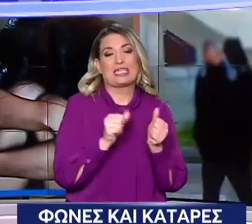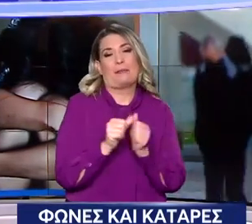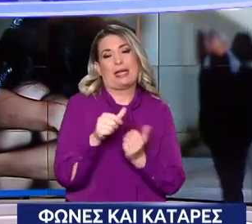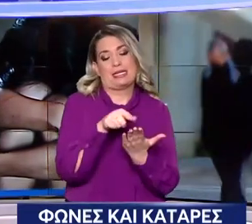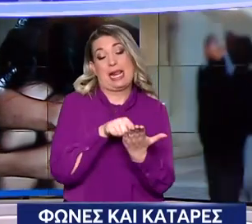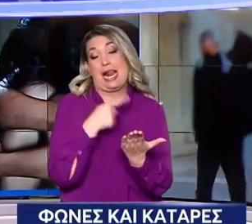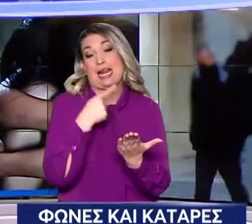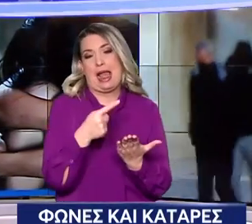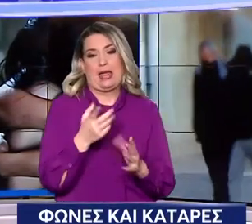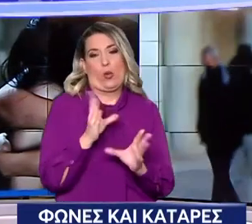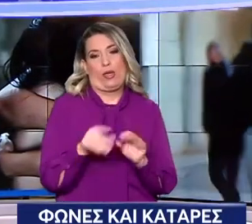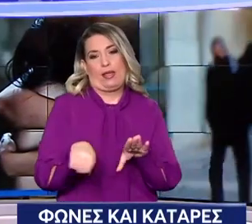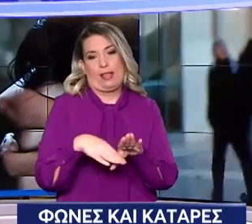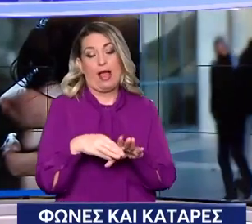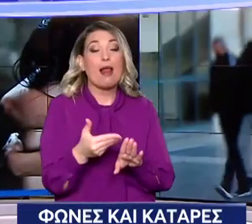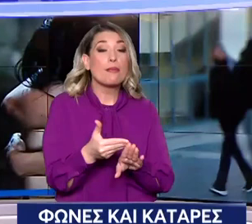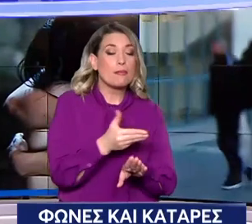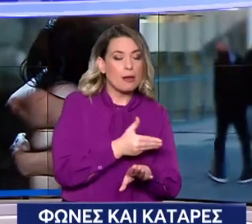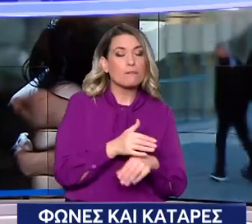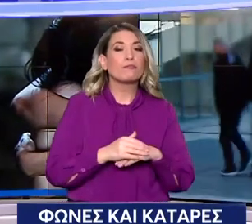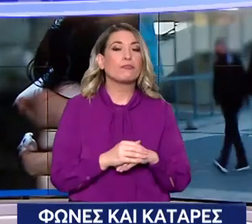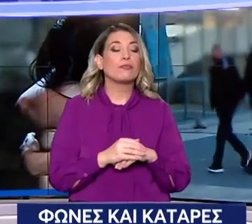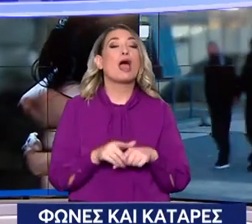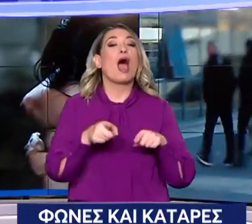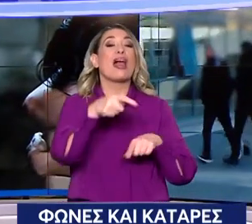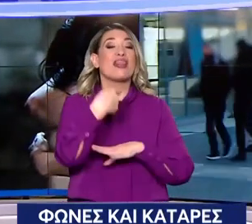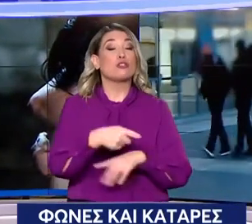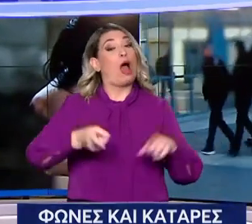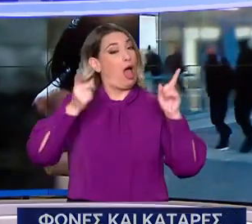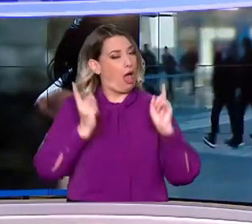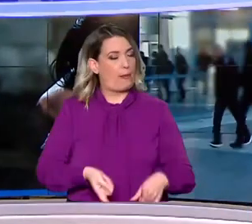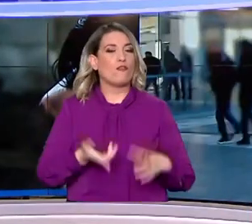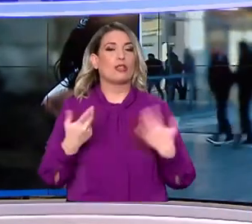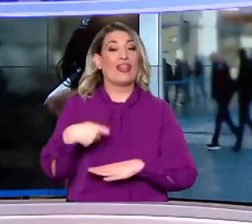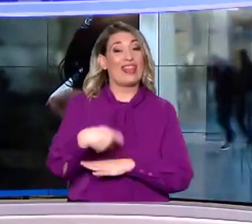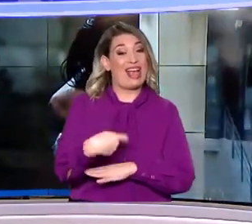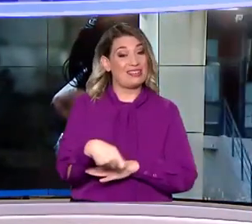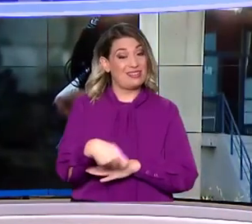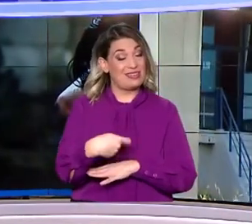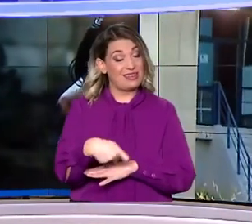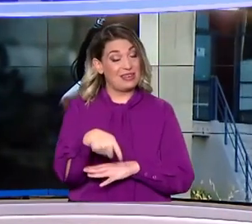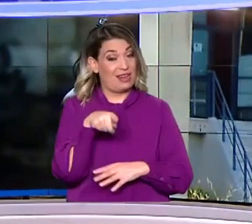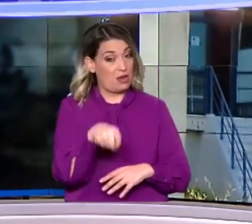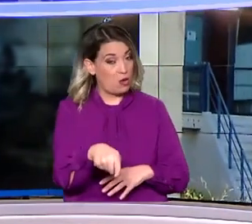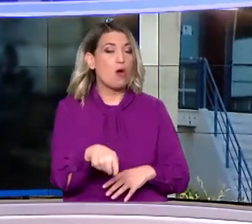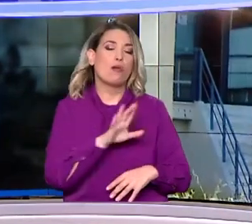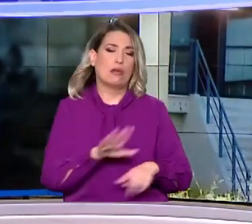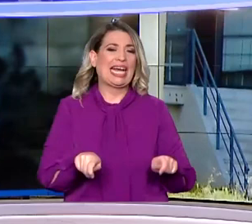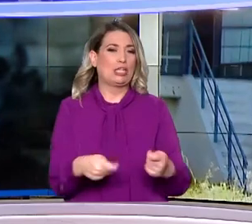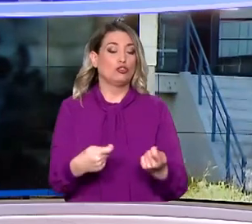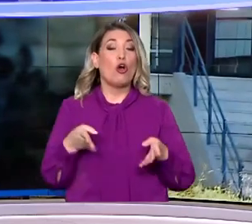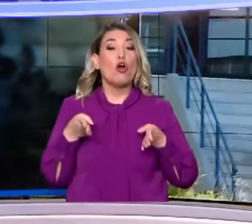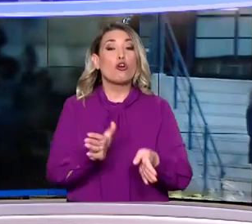δίκη θα διεξαχθεί και κλεισμένων των θυρών αυτή ήταν η απόφαση του δικαστηρίου αίτημα το οποίο κατατέθηκε από την πλευρά της